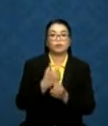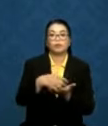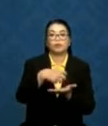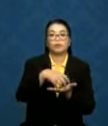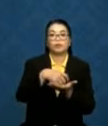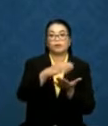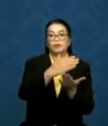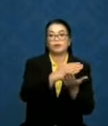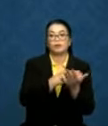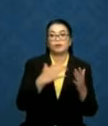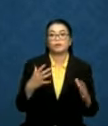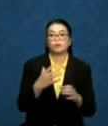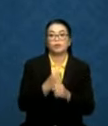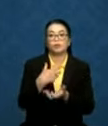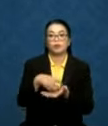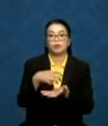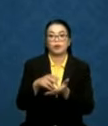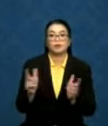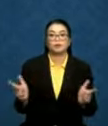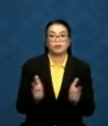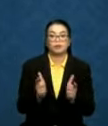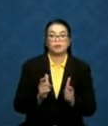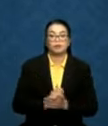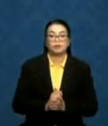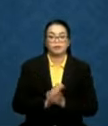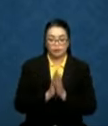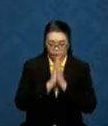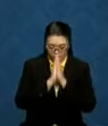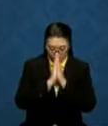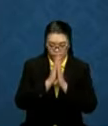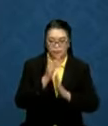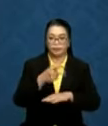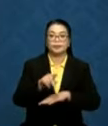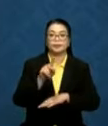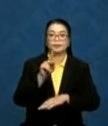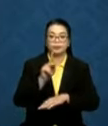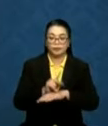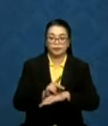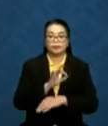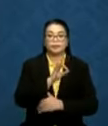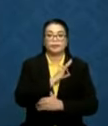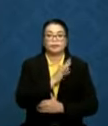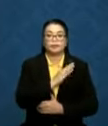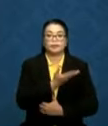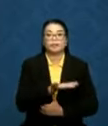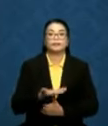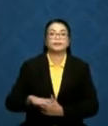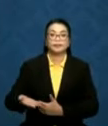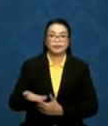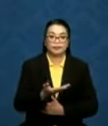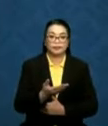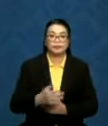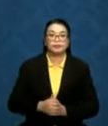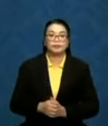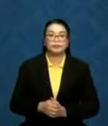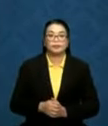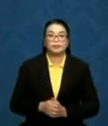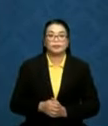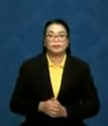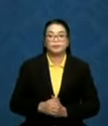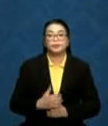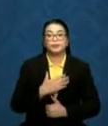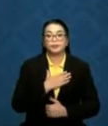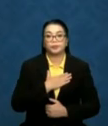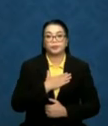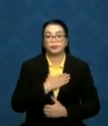ๆครับครับเรียนประธานสภาผู้แทนราษฎรและสมาชิกสภาผู้แทนราษฎรทุกท่านครับเอ่อผม